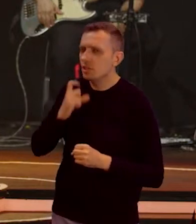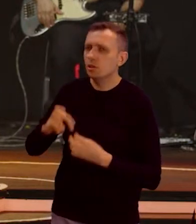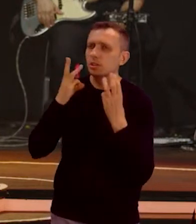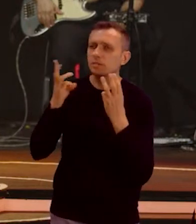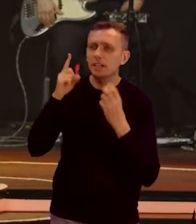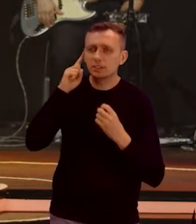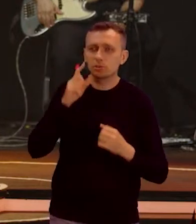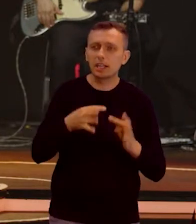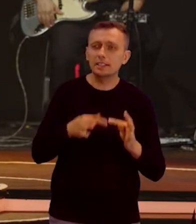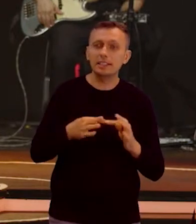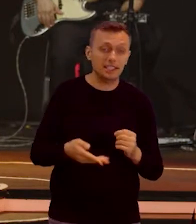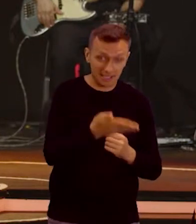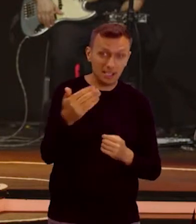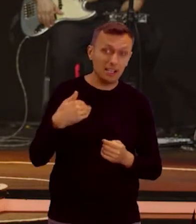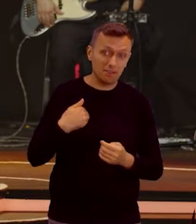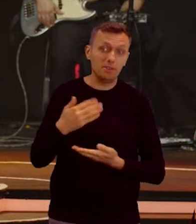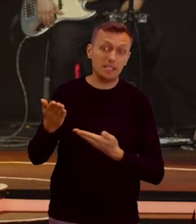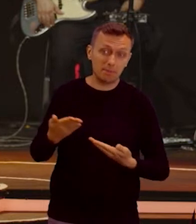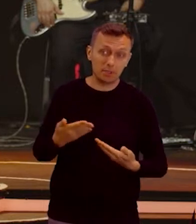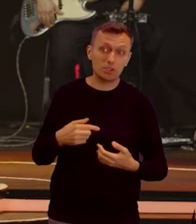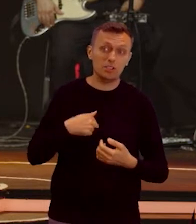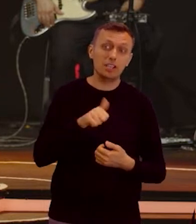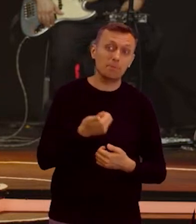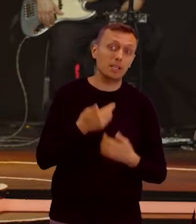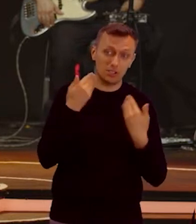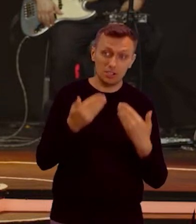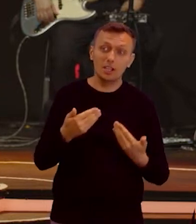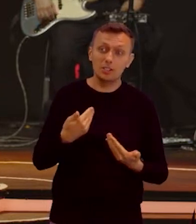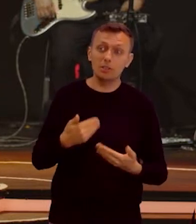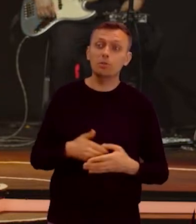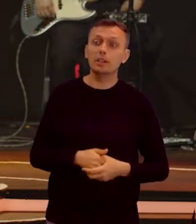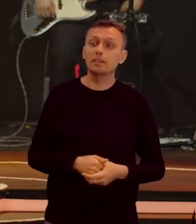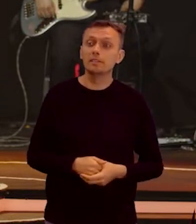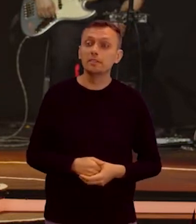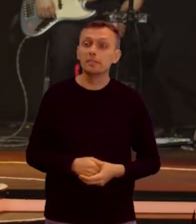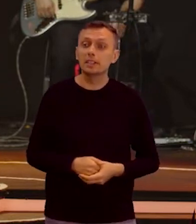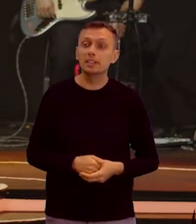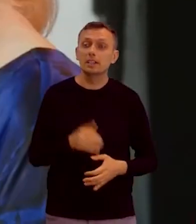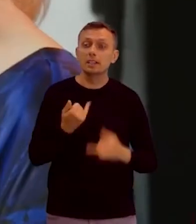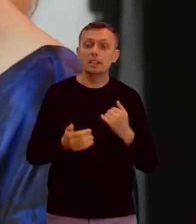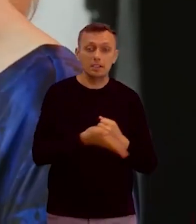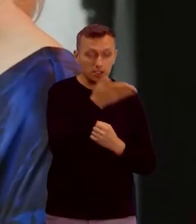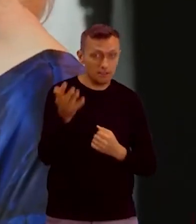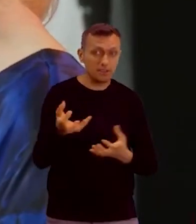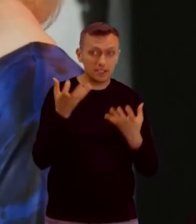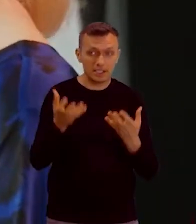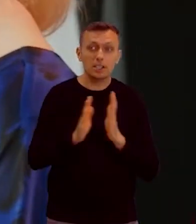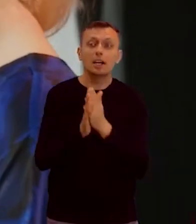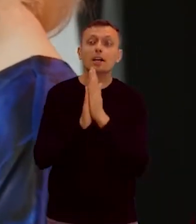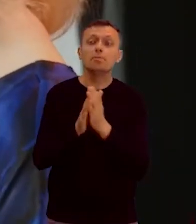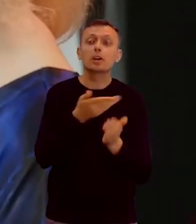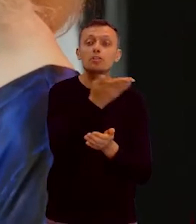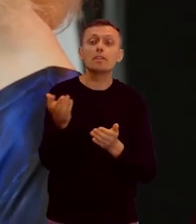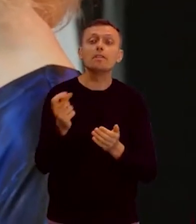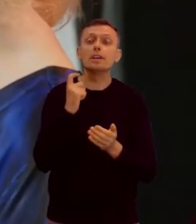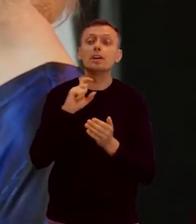was i jestem tu po raz pierwszy i bardzo dziękuję. No i jeśli tylko macie na to ochotę, to bardzo proszę o wasz głos. O wasz